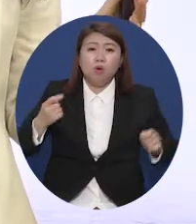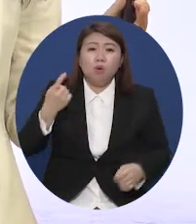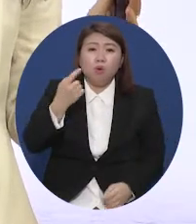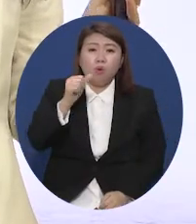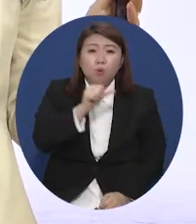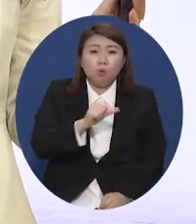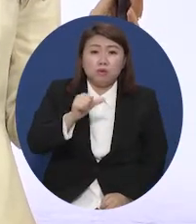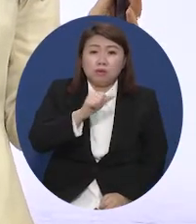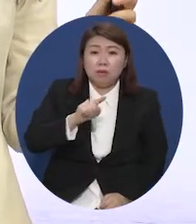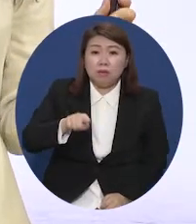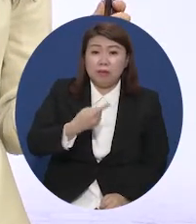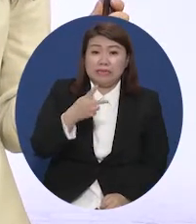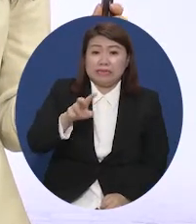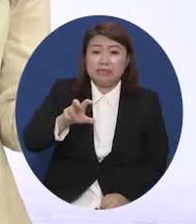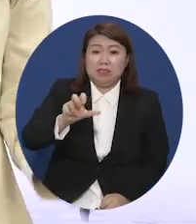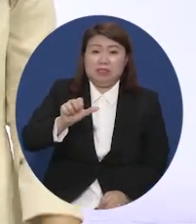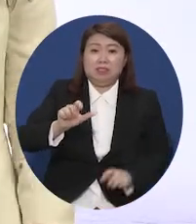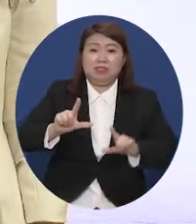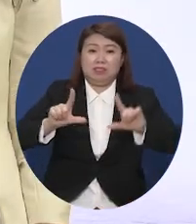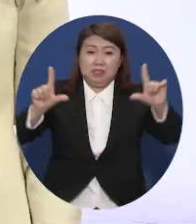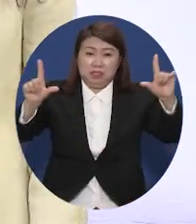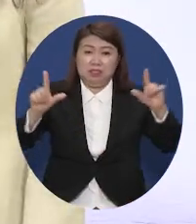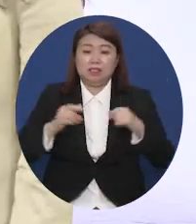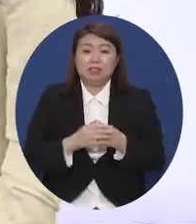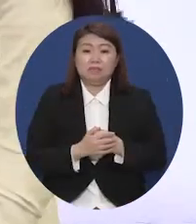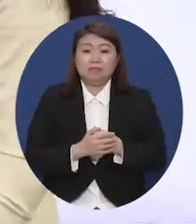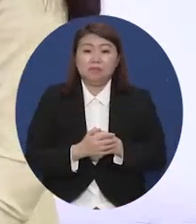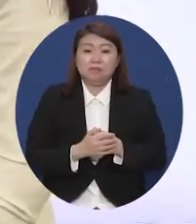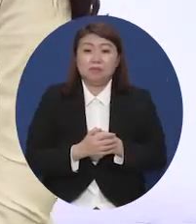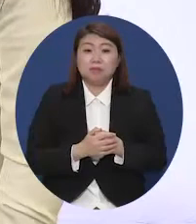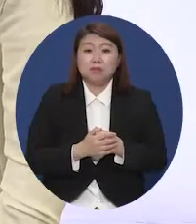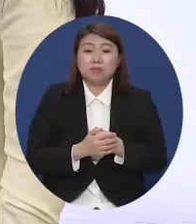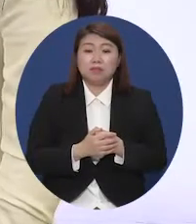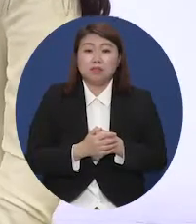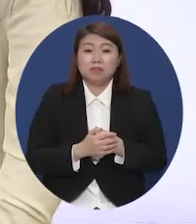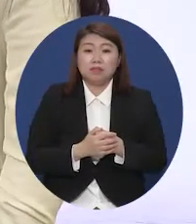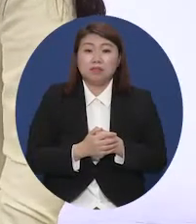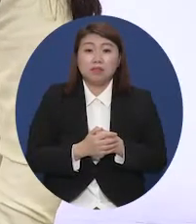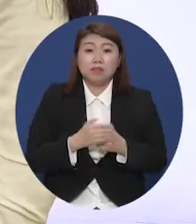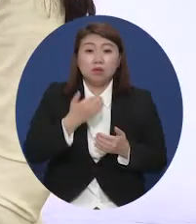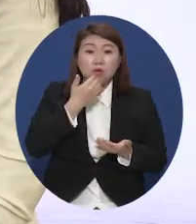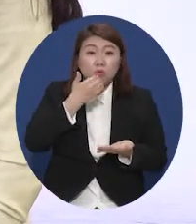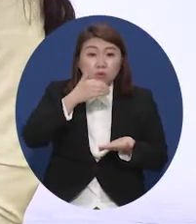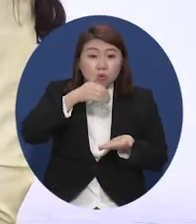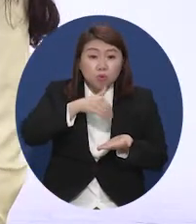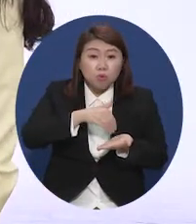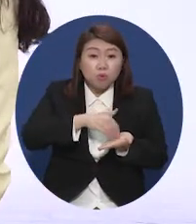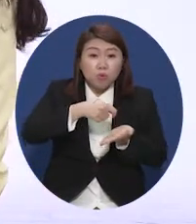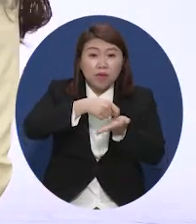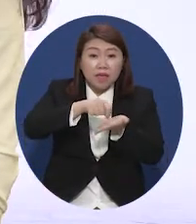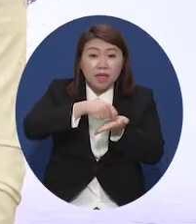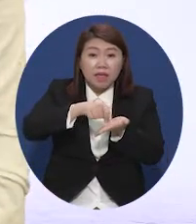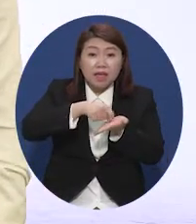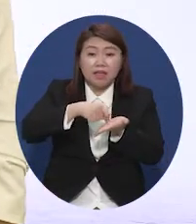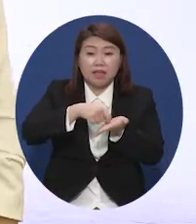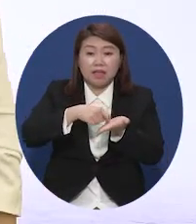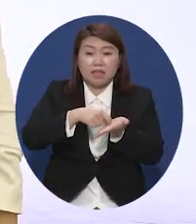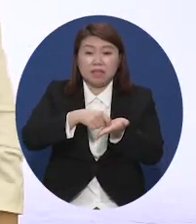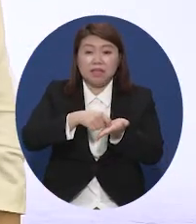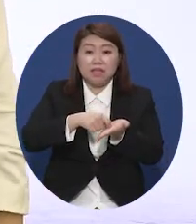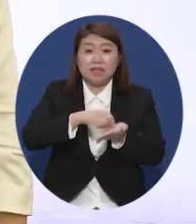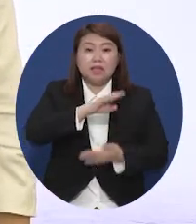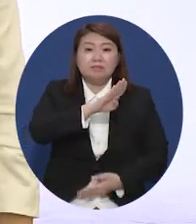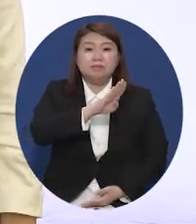5125년 주기력까지 존재했습니다 바로 이 석비에 새겨진 내용입니다 이 석비에 새겨진 내용은요